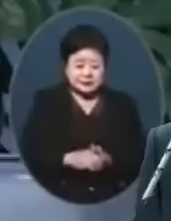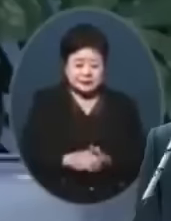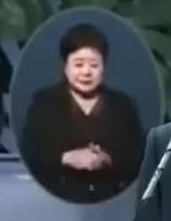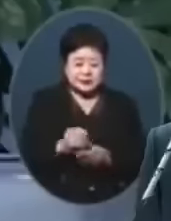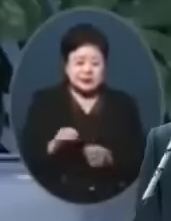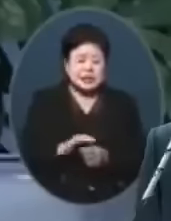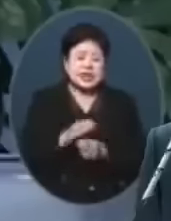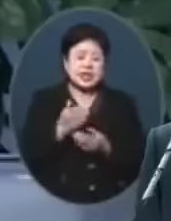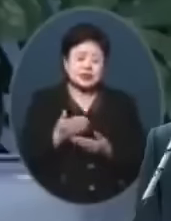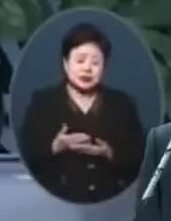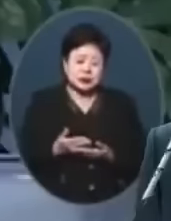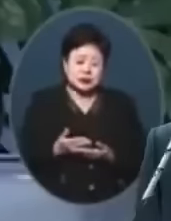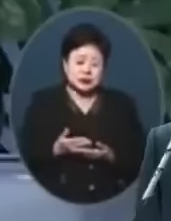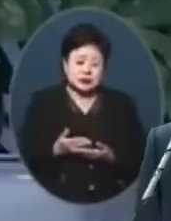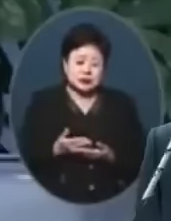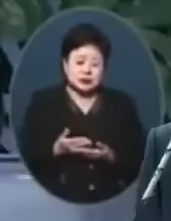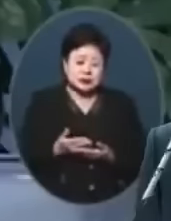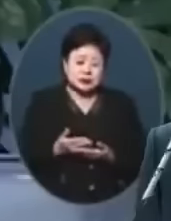이처럼 사랑하사